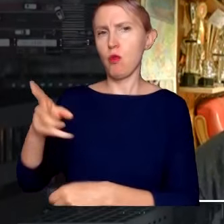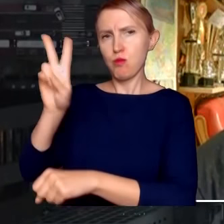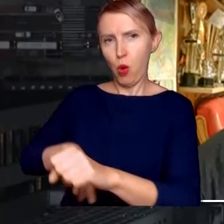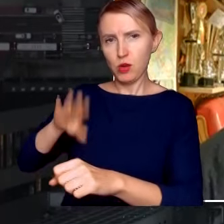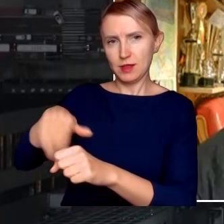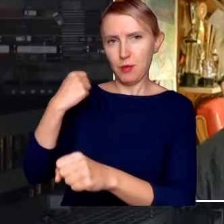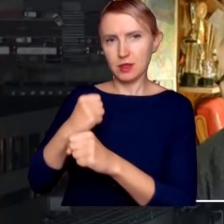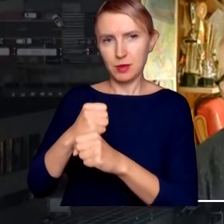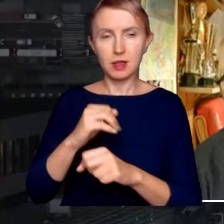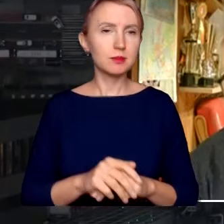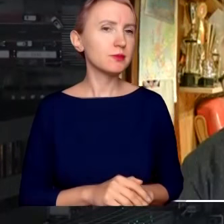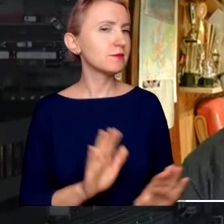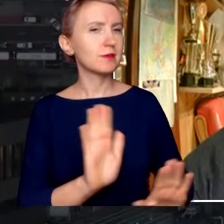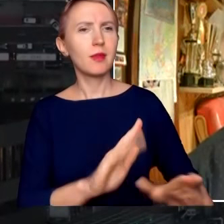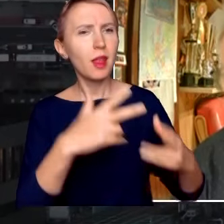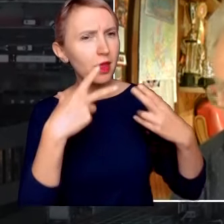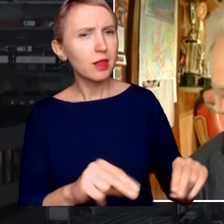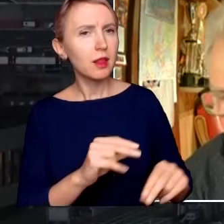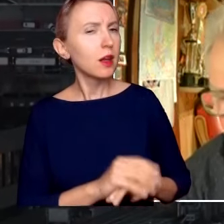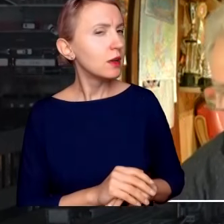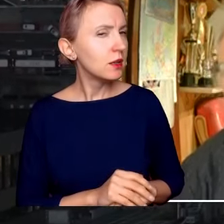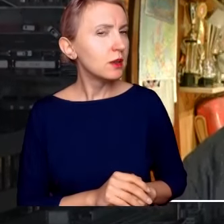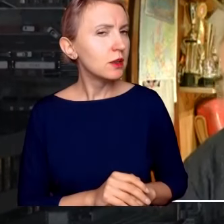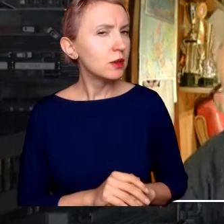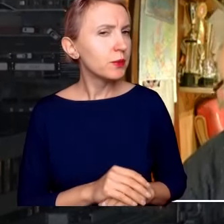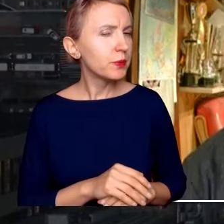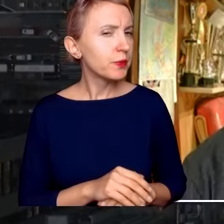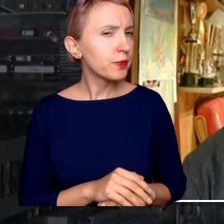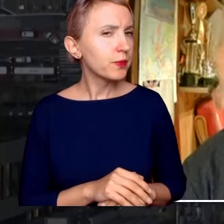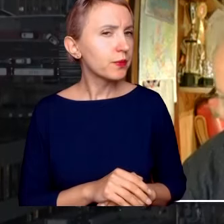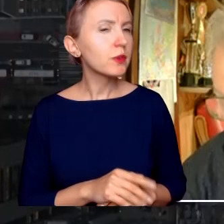tak, róbmy z Polski dalej rezerwuar taniej siły roboczej, pewnie.